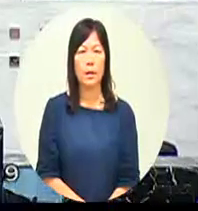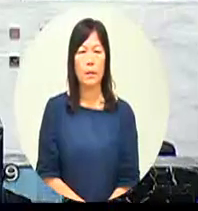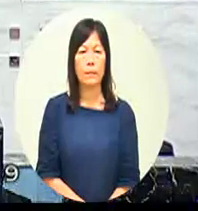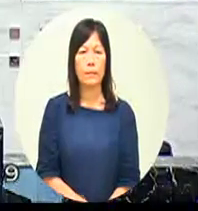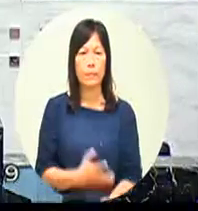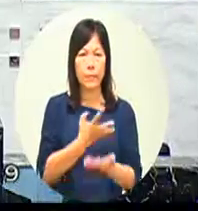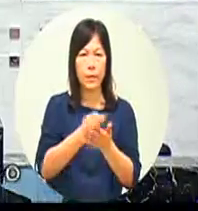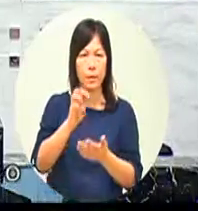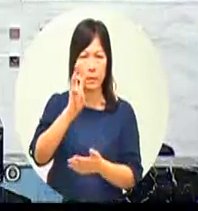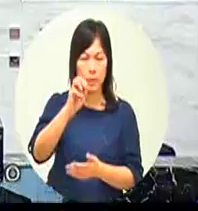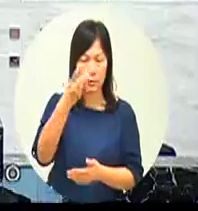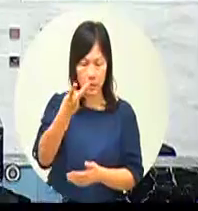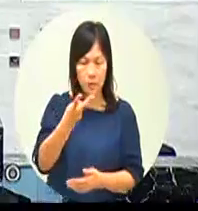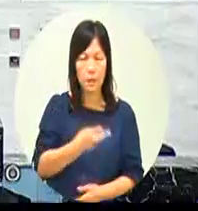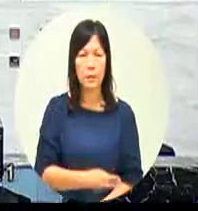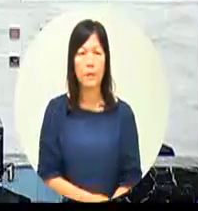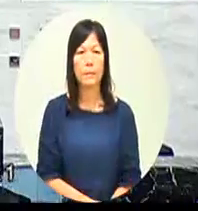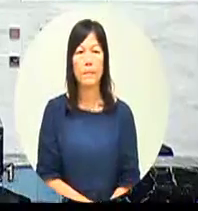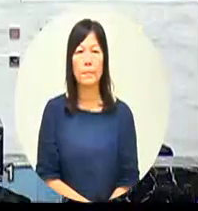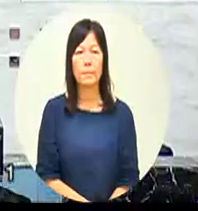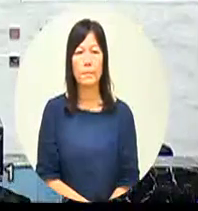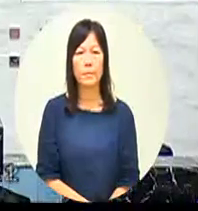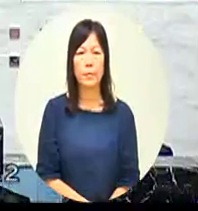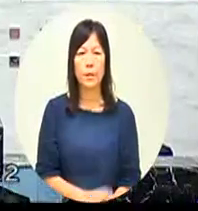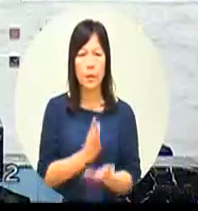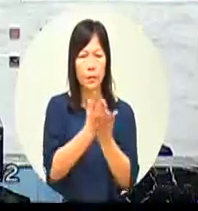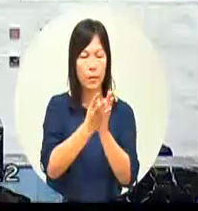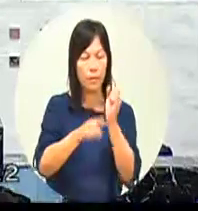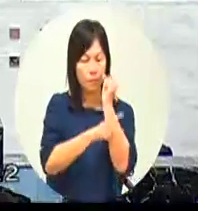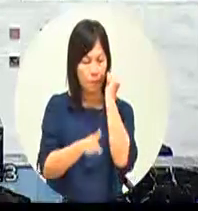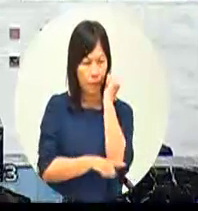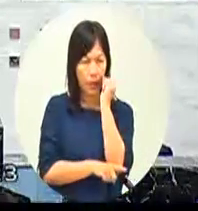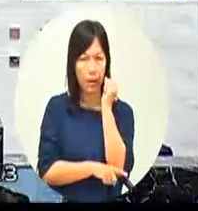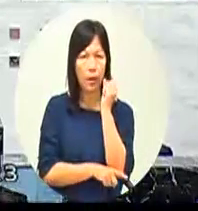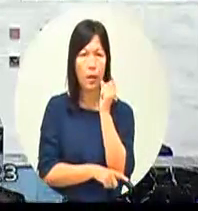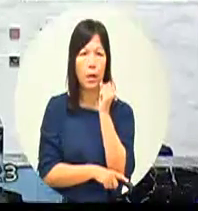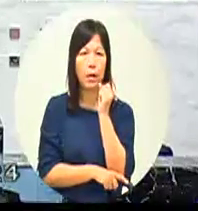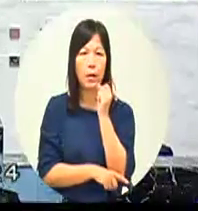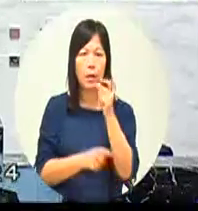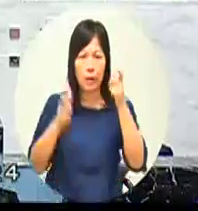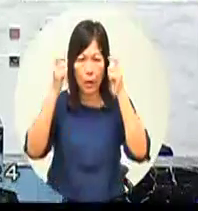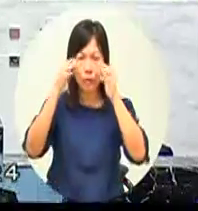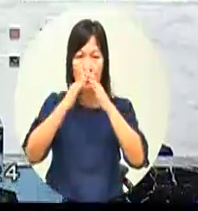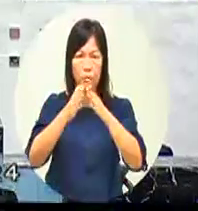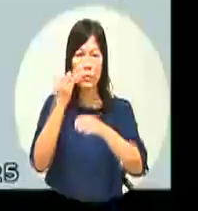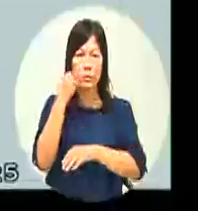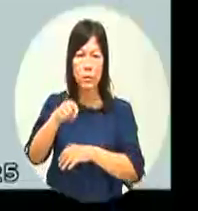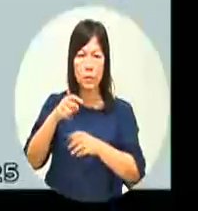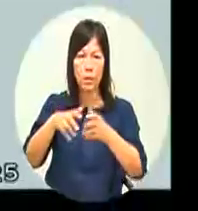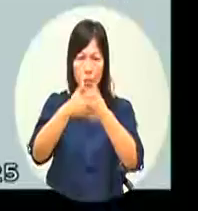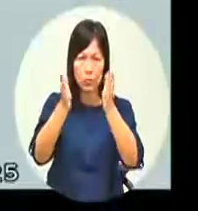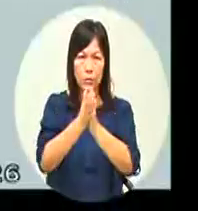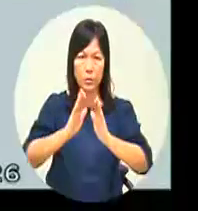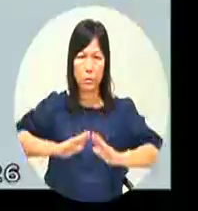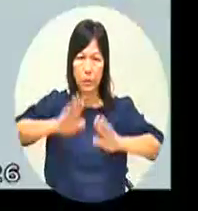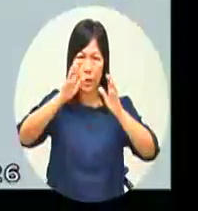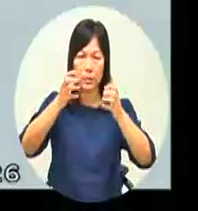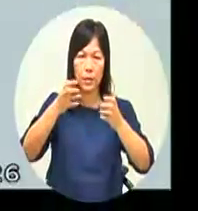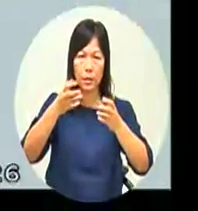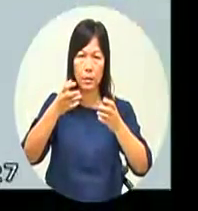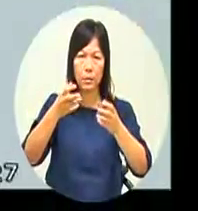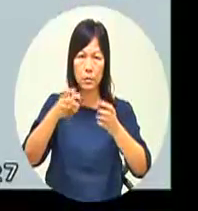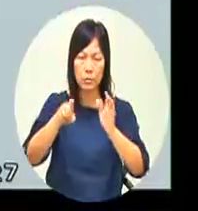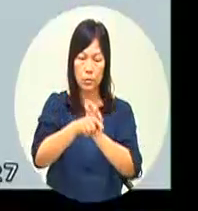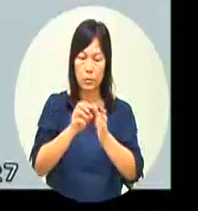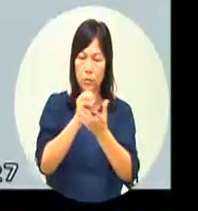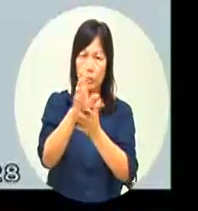案号32，类别法规，报告机关高雄市政府都市发展局，案由